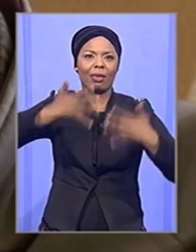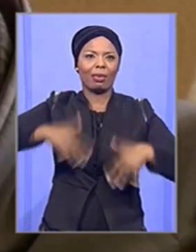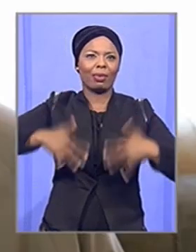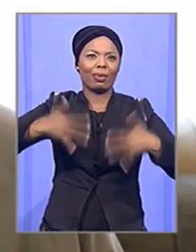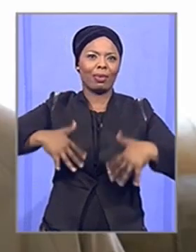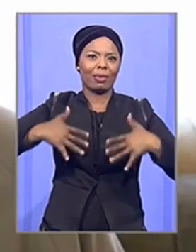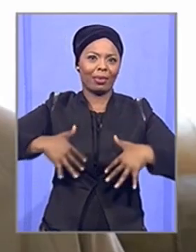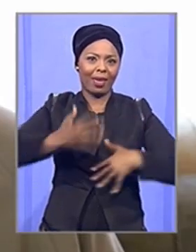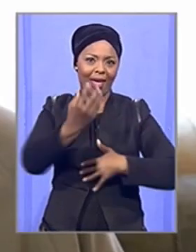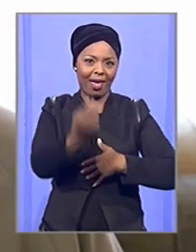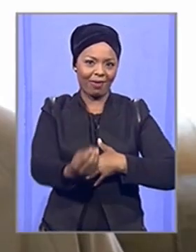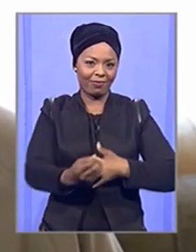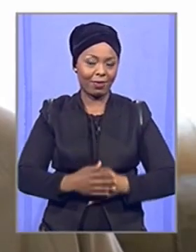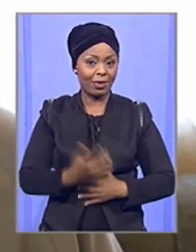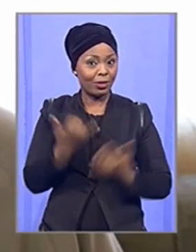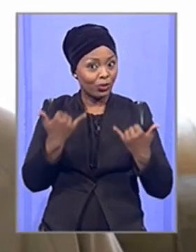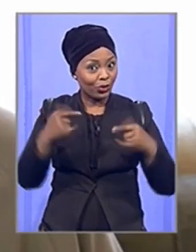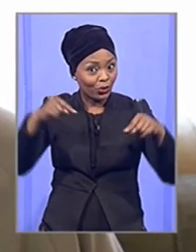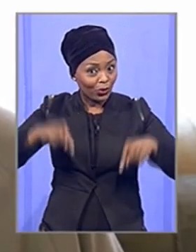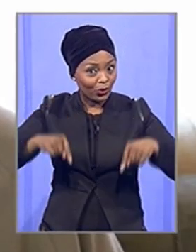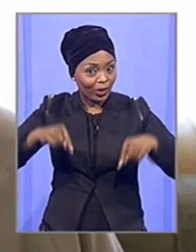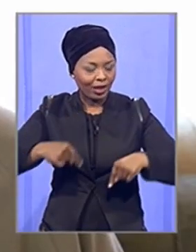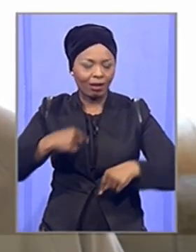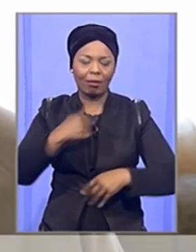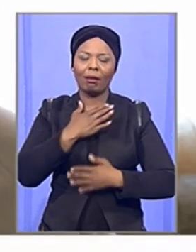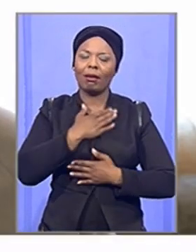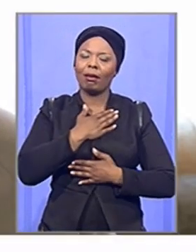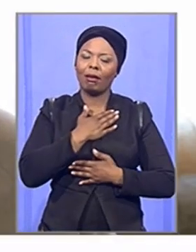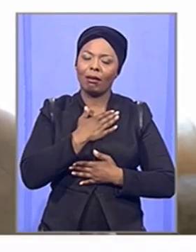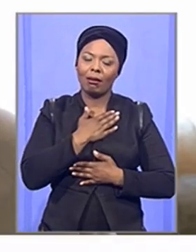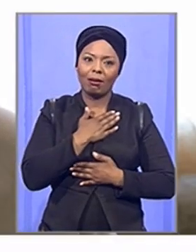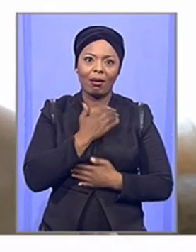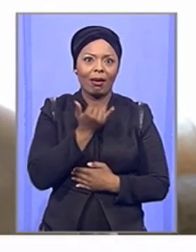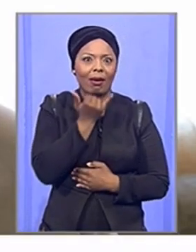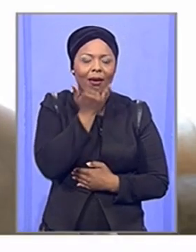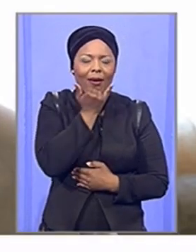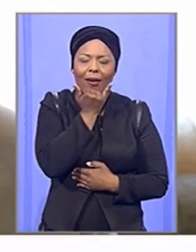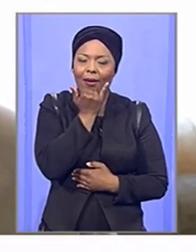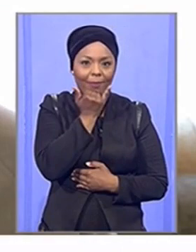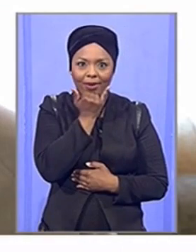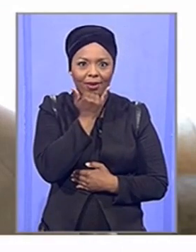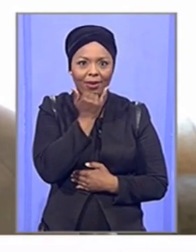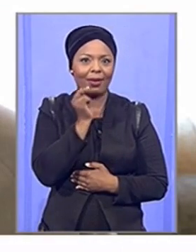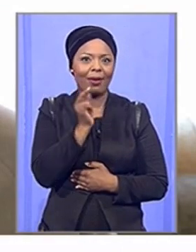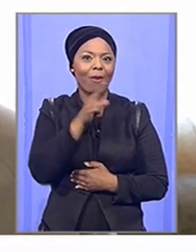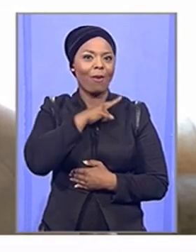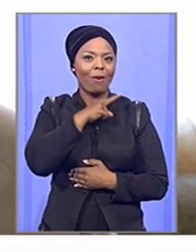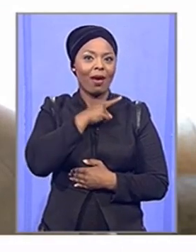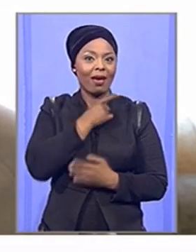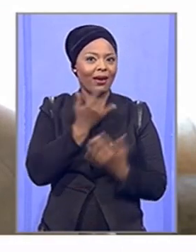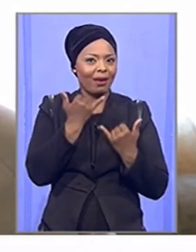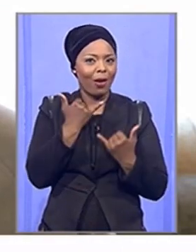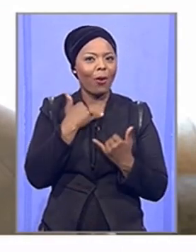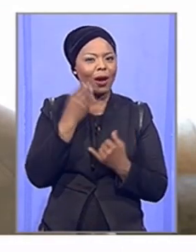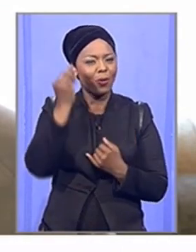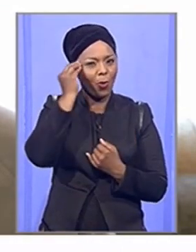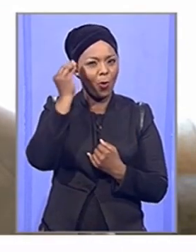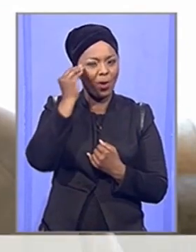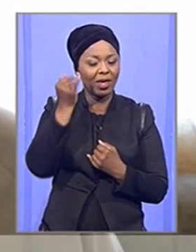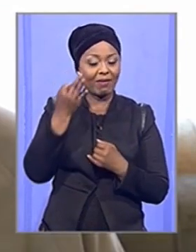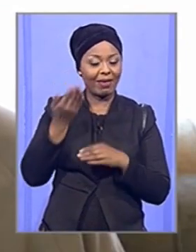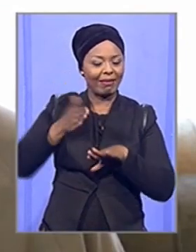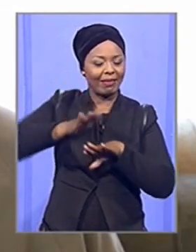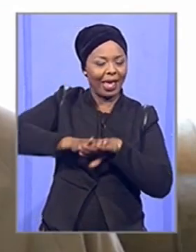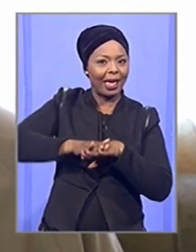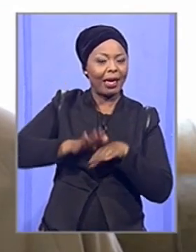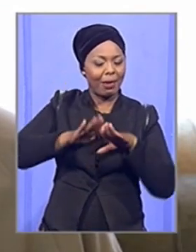ao. Ka tšeko ke thabile haholo ka gore ke a tseba gore jwale le hanka ka robala bana